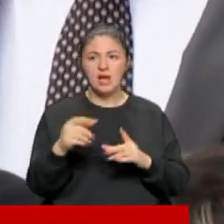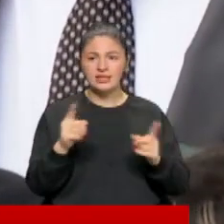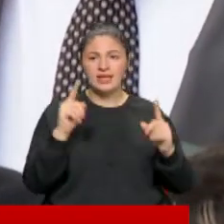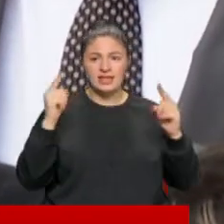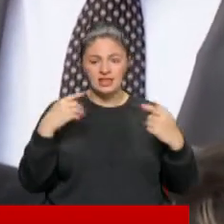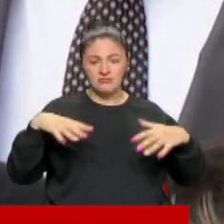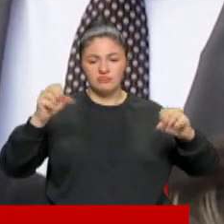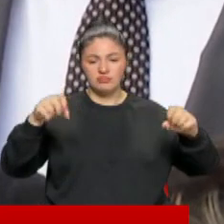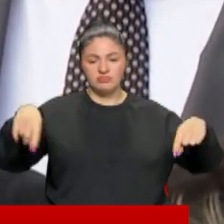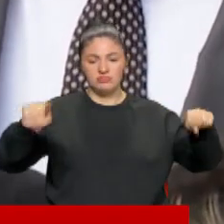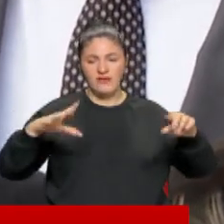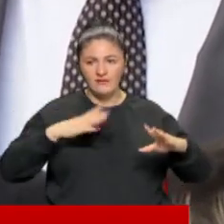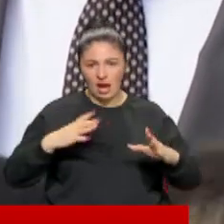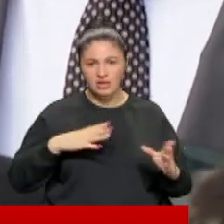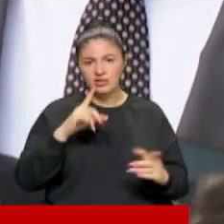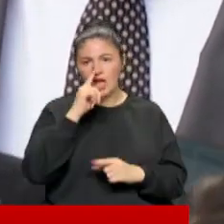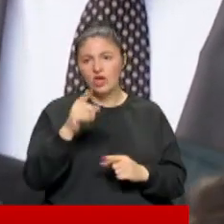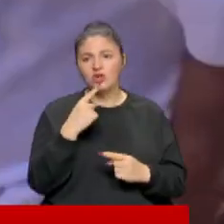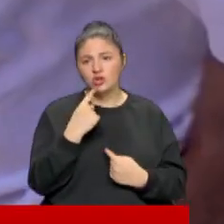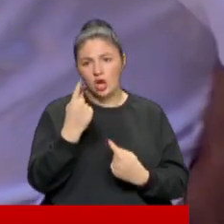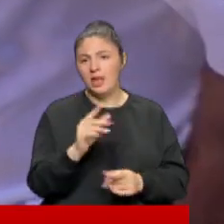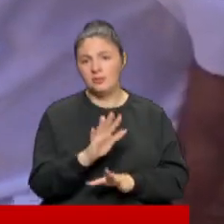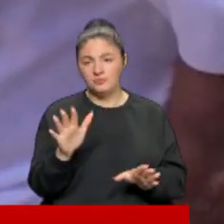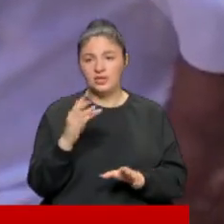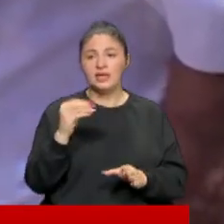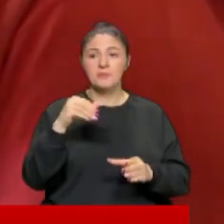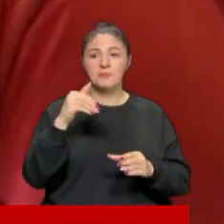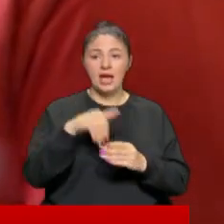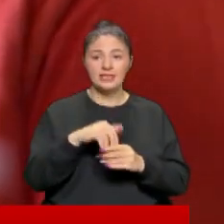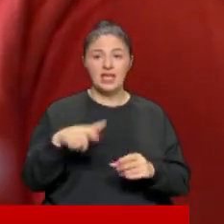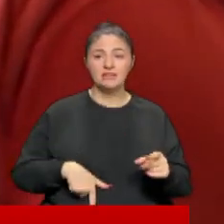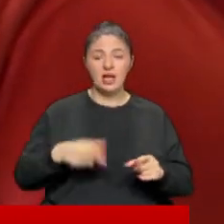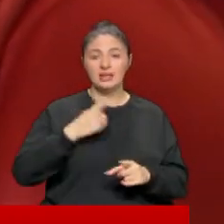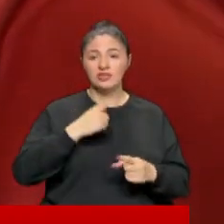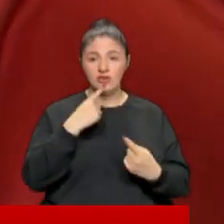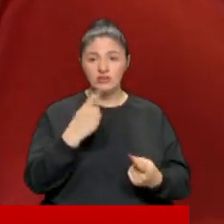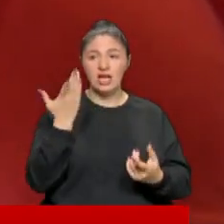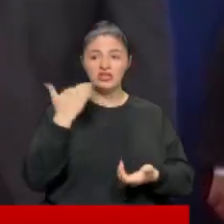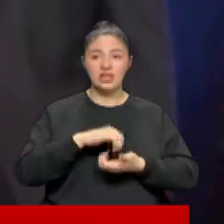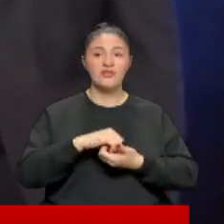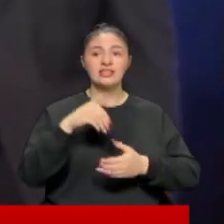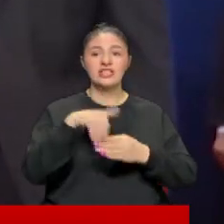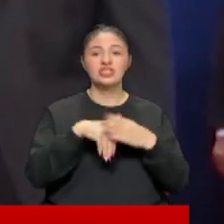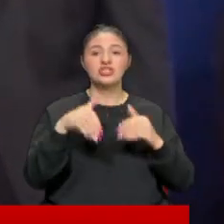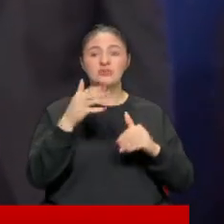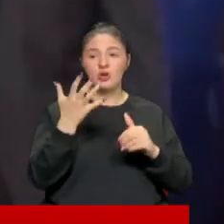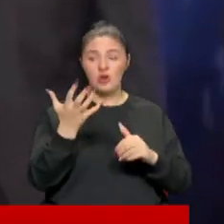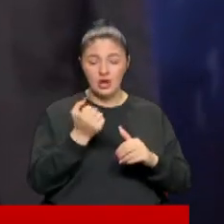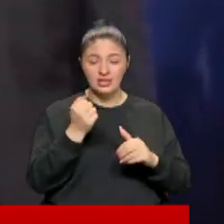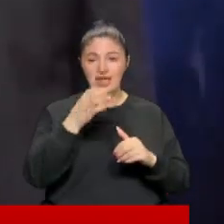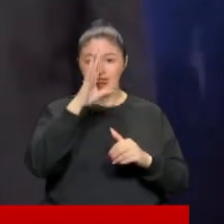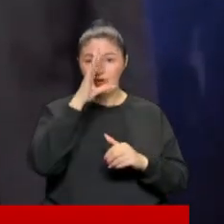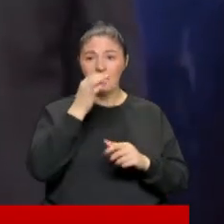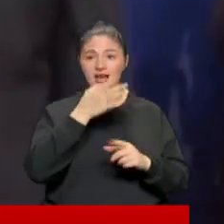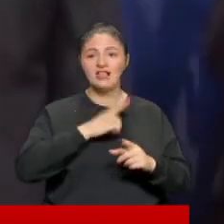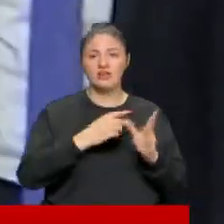de yetkili kurulları var sadece iyi Parti İzmir adayını duyurdu daha önce de ittifak olarak seçimin kazanıldığı İstanbul ve Ankara'da